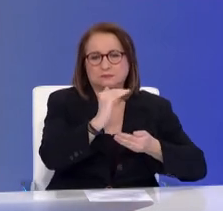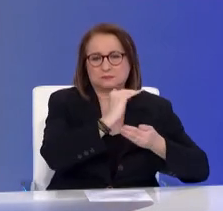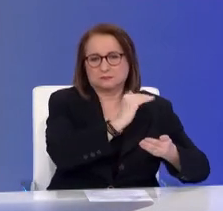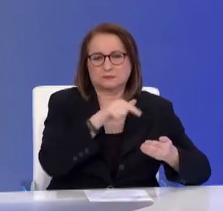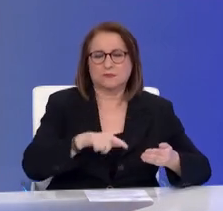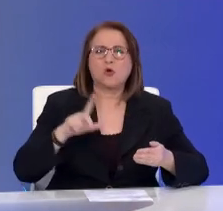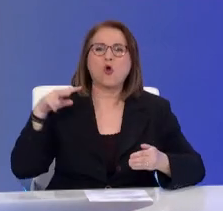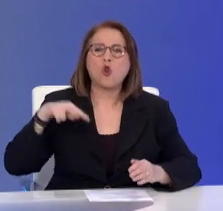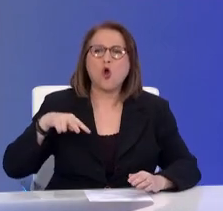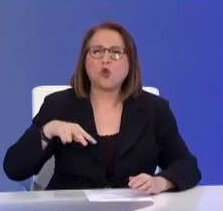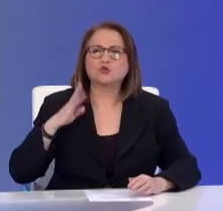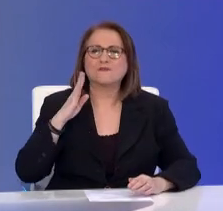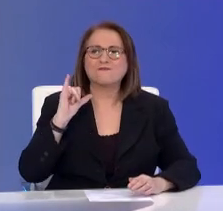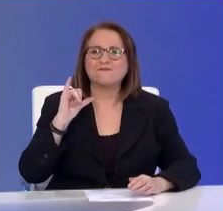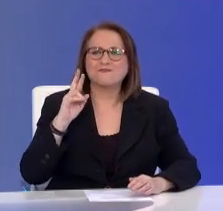Lord Byron.